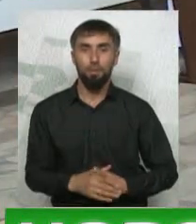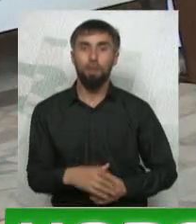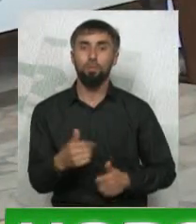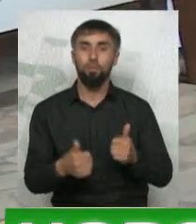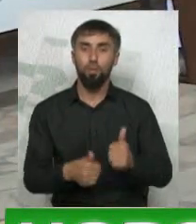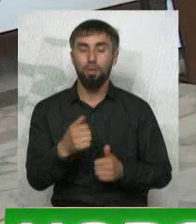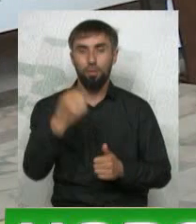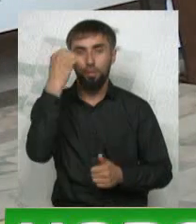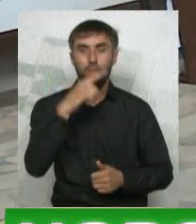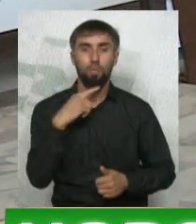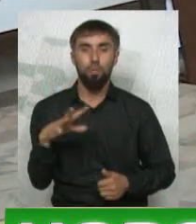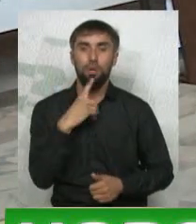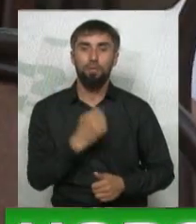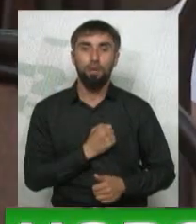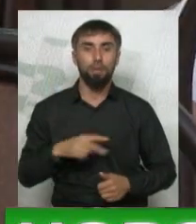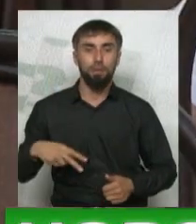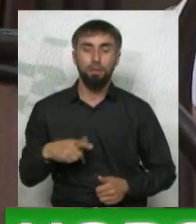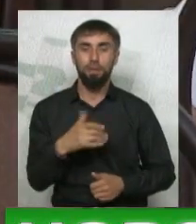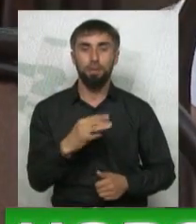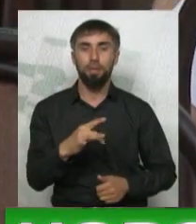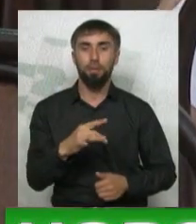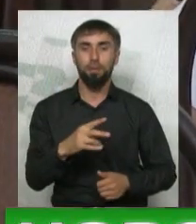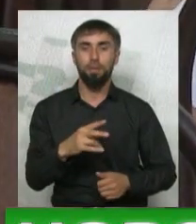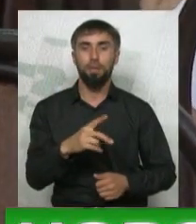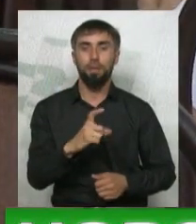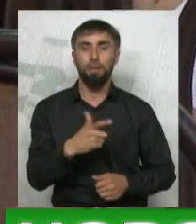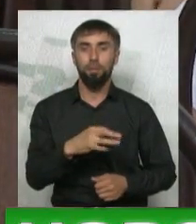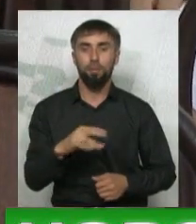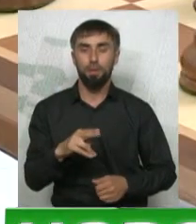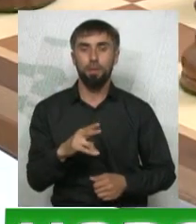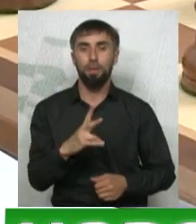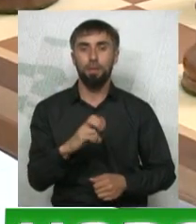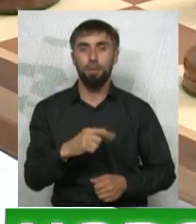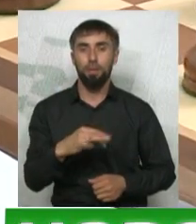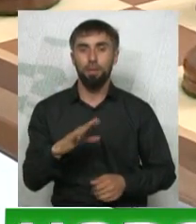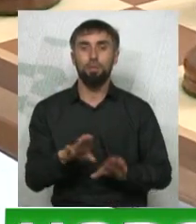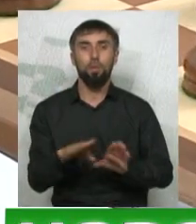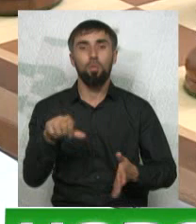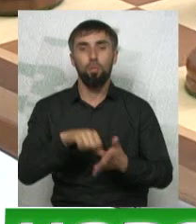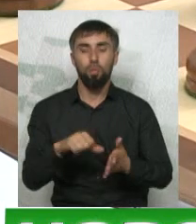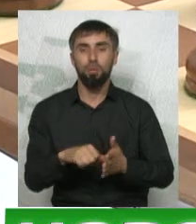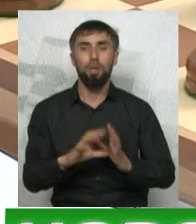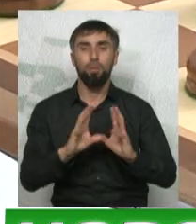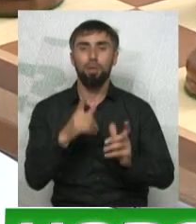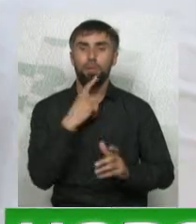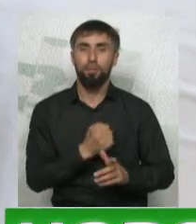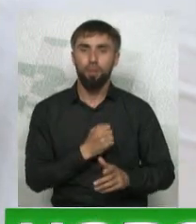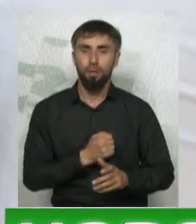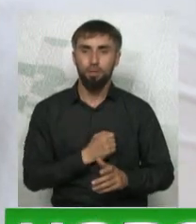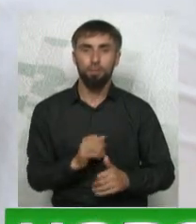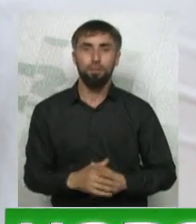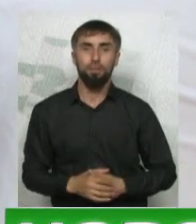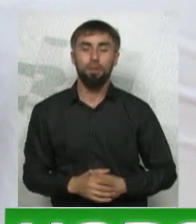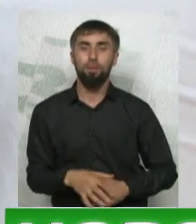Турнир памяти о российском военачальнике, генерал-лейтенанте Российской императорской армии, также участники мировых войн Эльберте